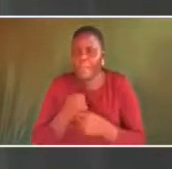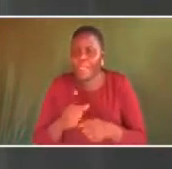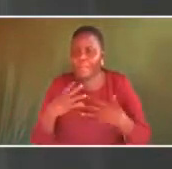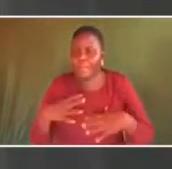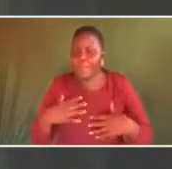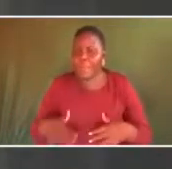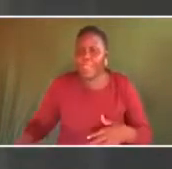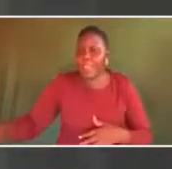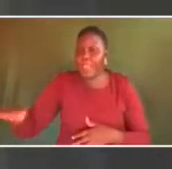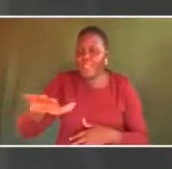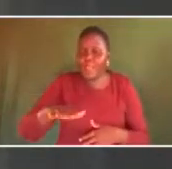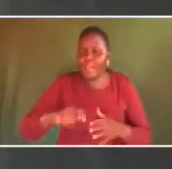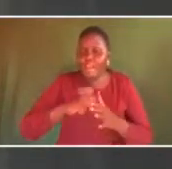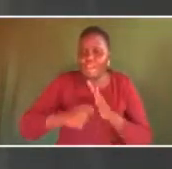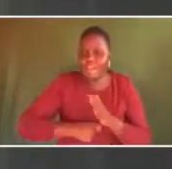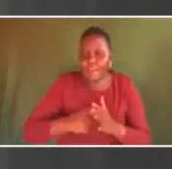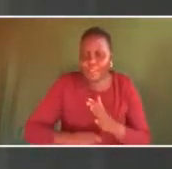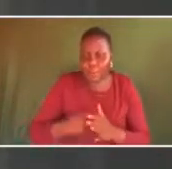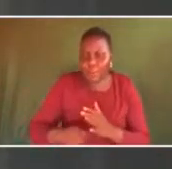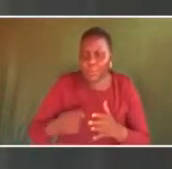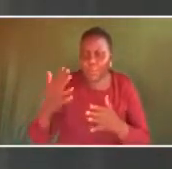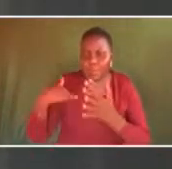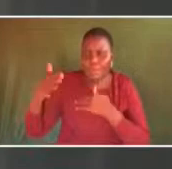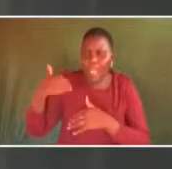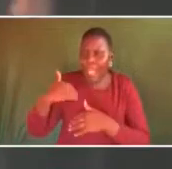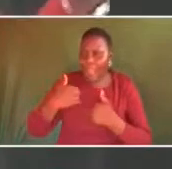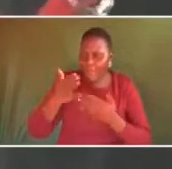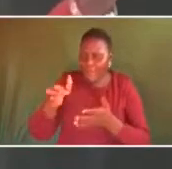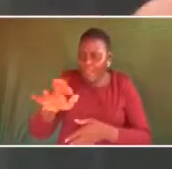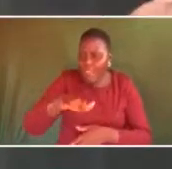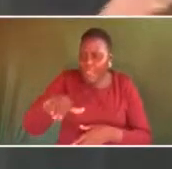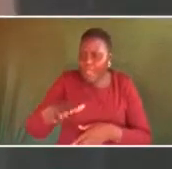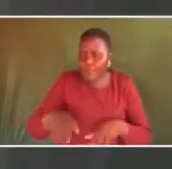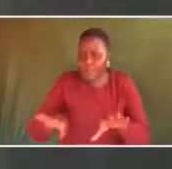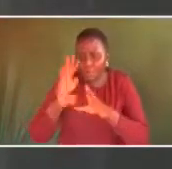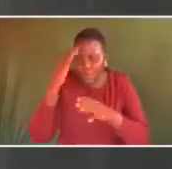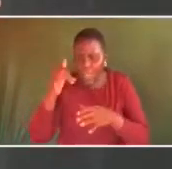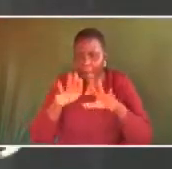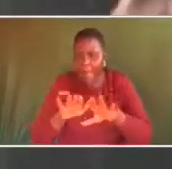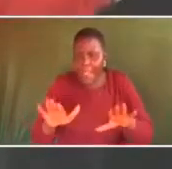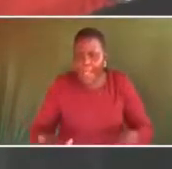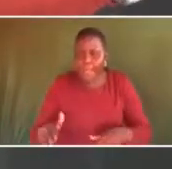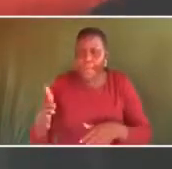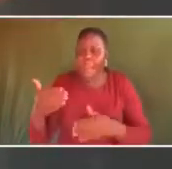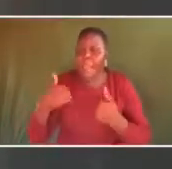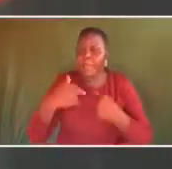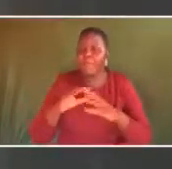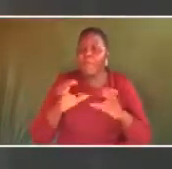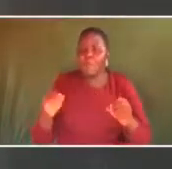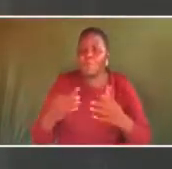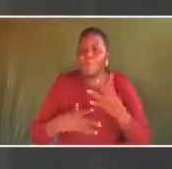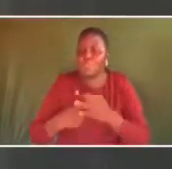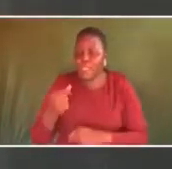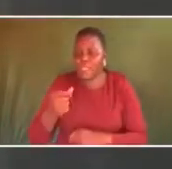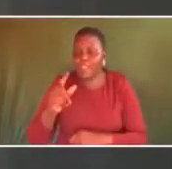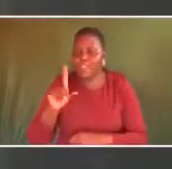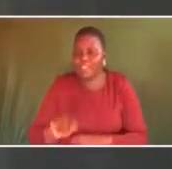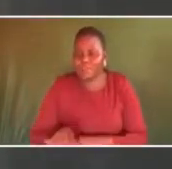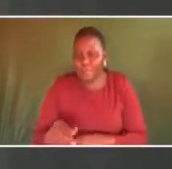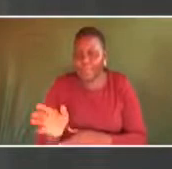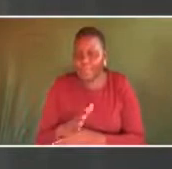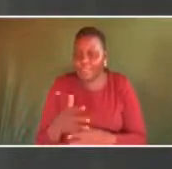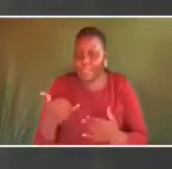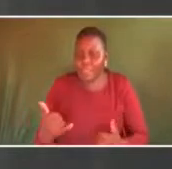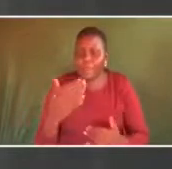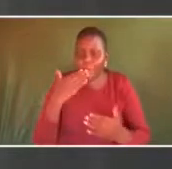area, factory industry ambayo ilikuwa hapa ikafungwa kwa sababu hakukuwa na market ya kuweza kuuza fish cheap ilikuwa inakuja. Tunakushukuru